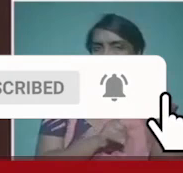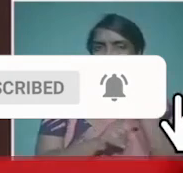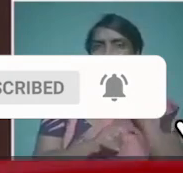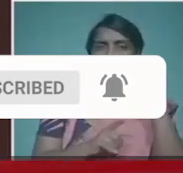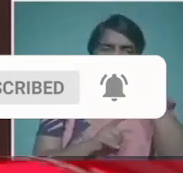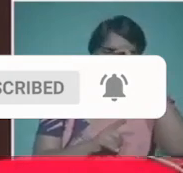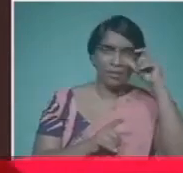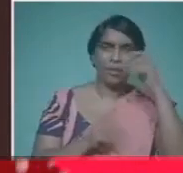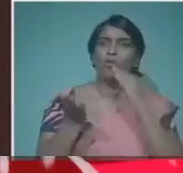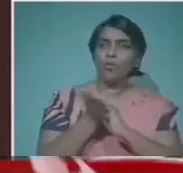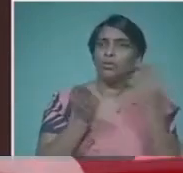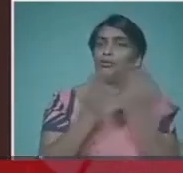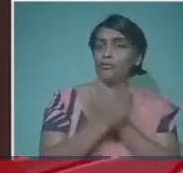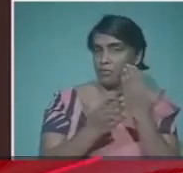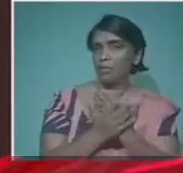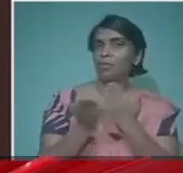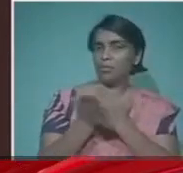සිරිසේන මැතිතුමා උදව් කරලා තියෙනවා චිත්‍රපටියට